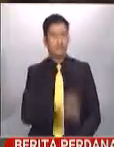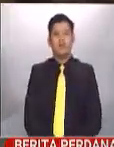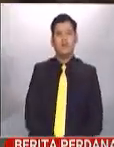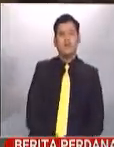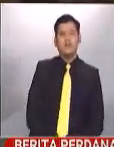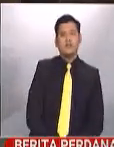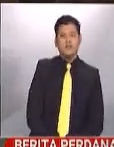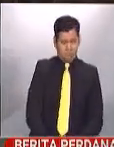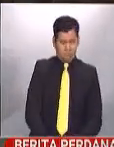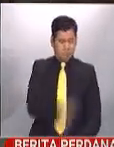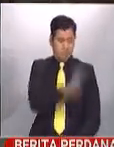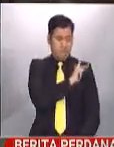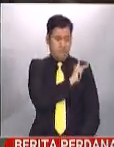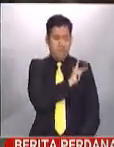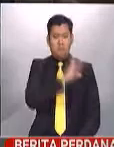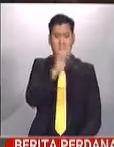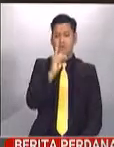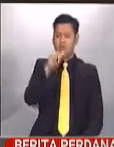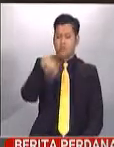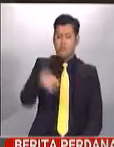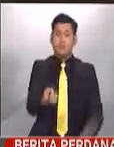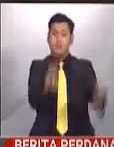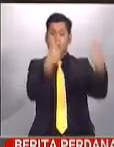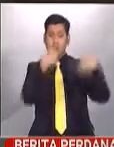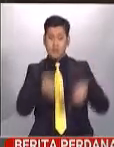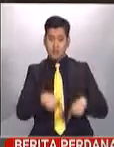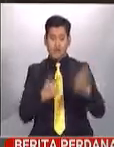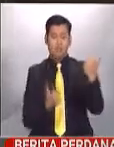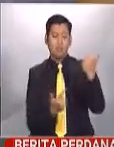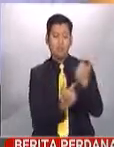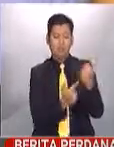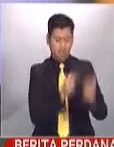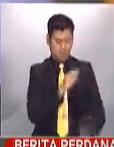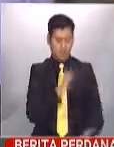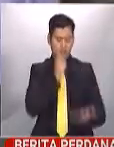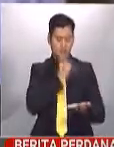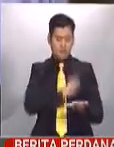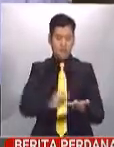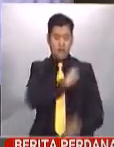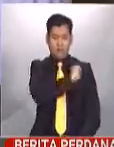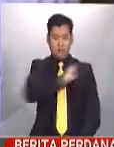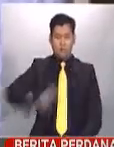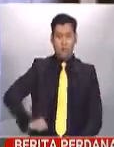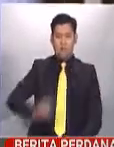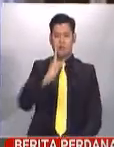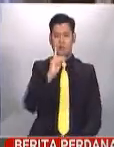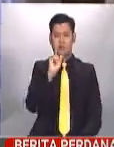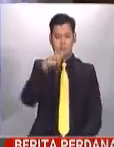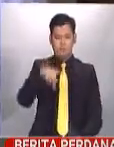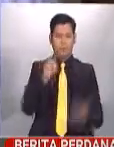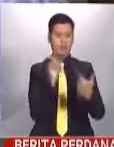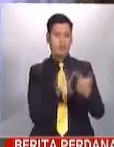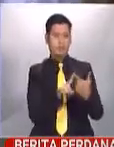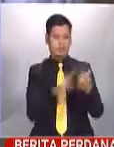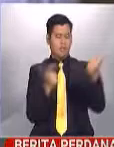Antara pemimpin DAP yang hadir termasuk Timbalan Setiausaha Agong DAP Teresa Kok dan Nga Koming,